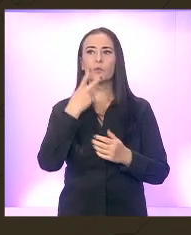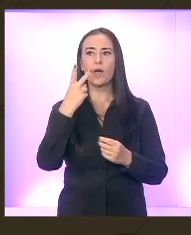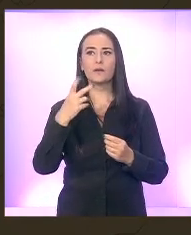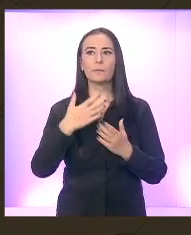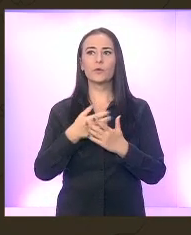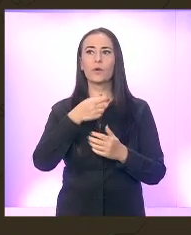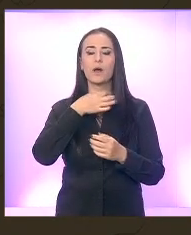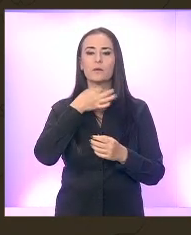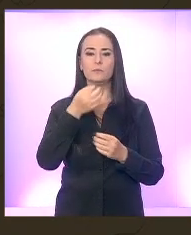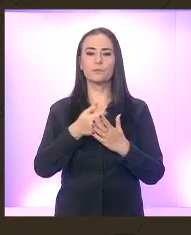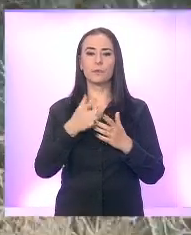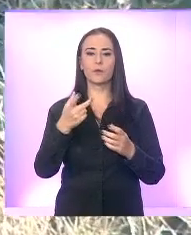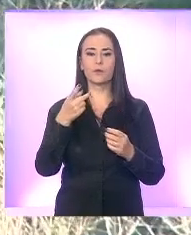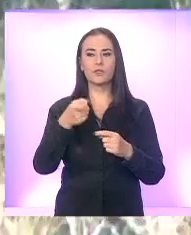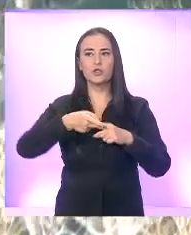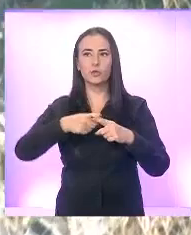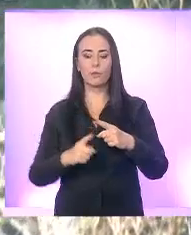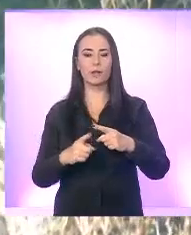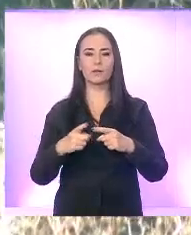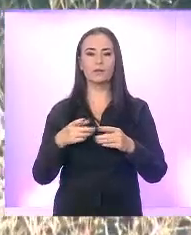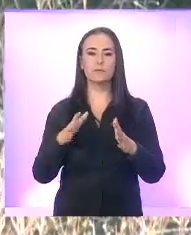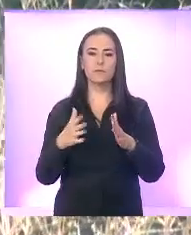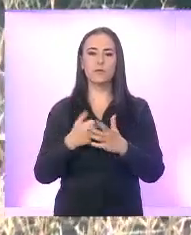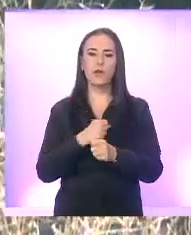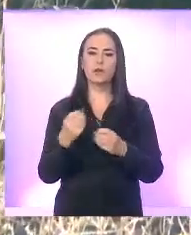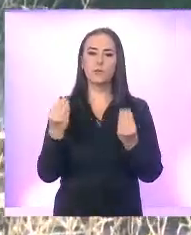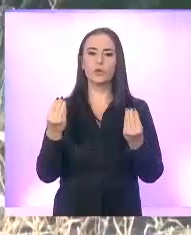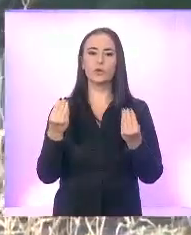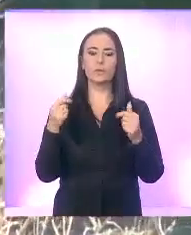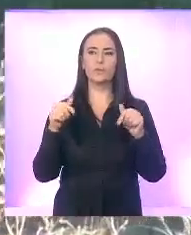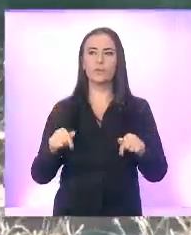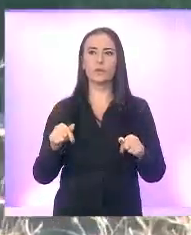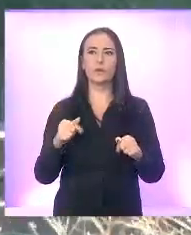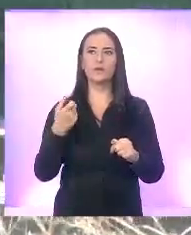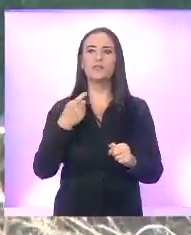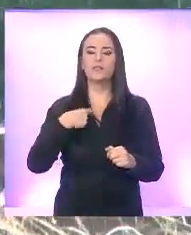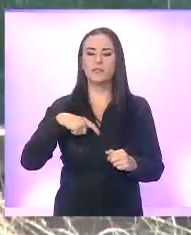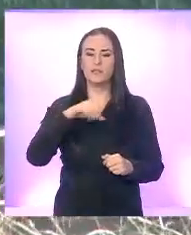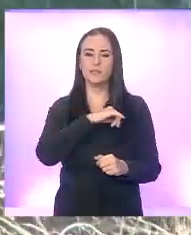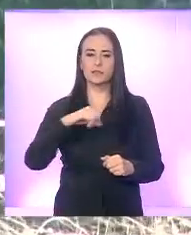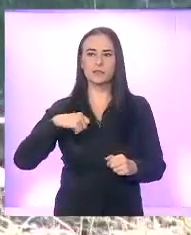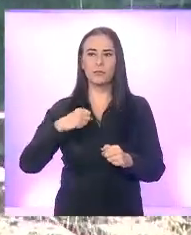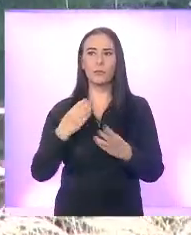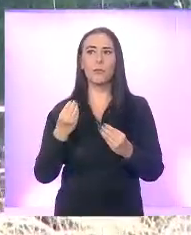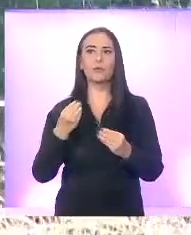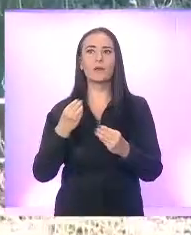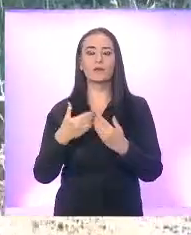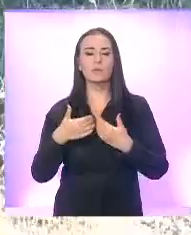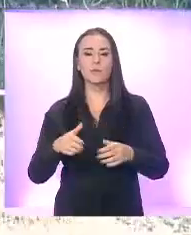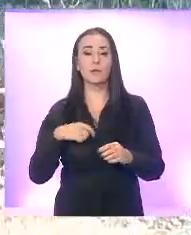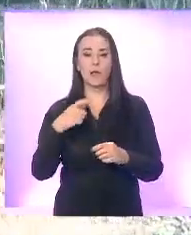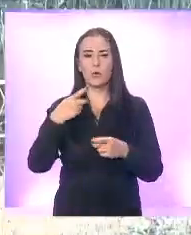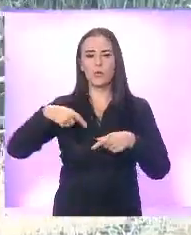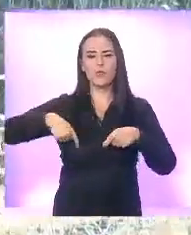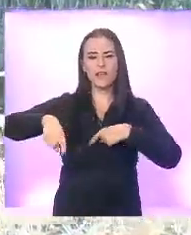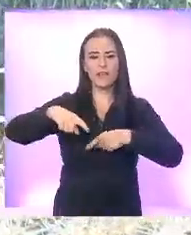până la Sinaia, se face o oră și jumătate, cam așa, prețul este foarte bun și văd coloana de mașini și sunt sigură că foarte mulți oameni și-ar dori să evite